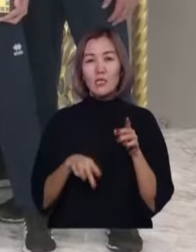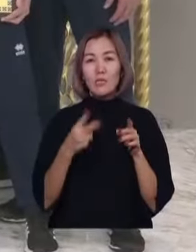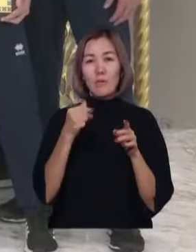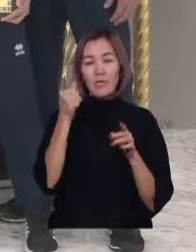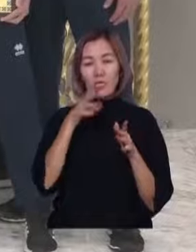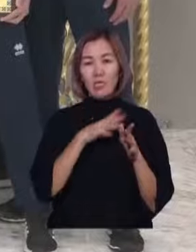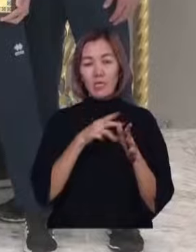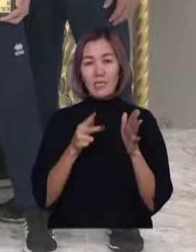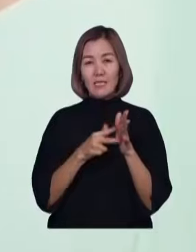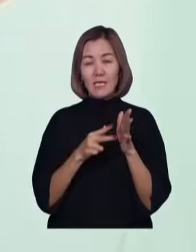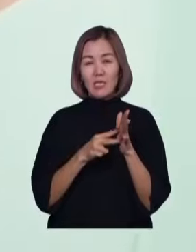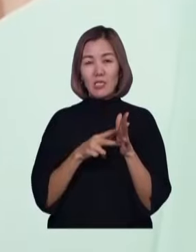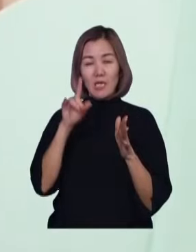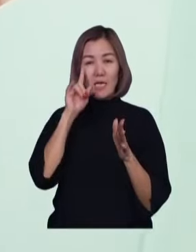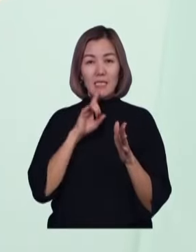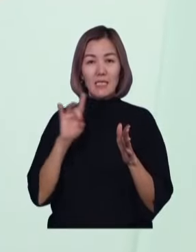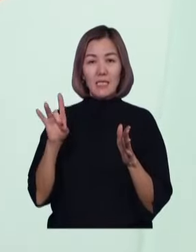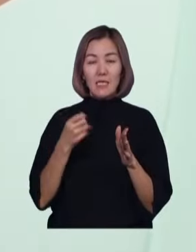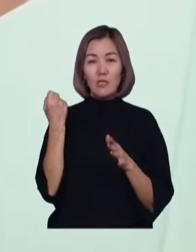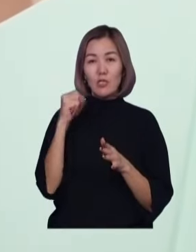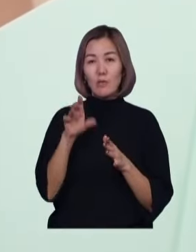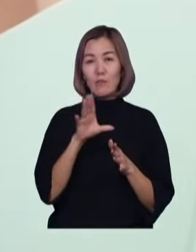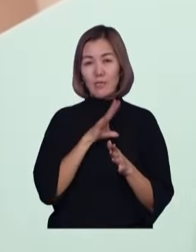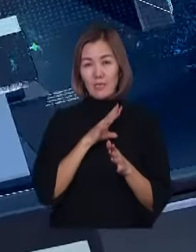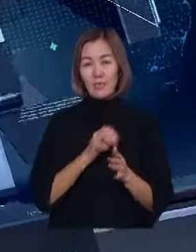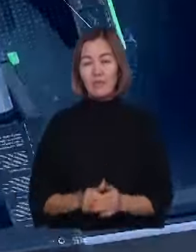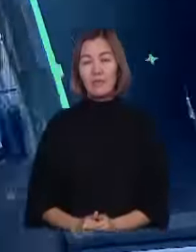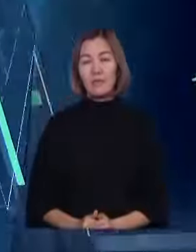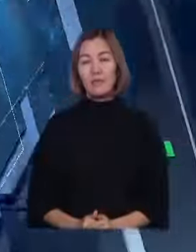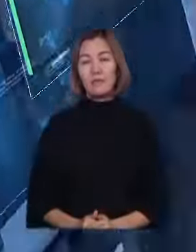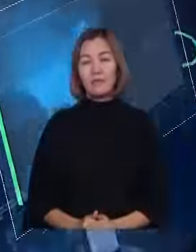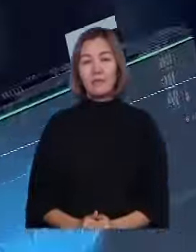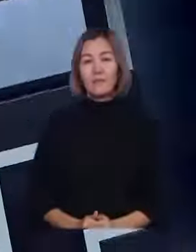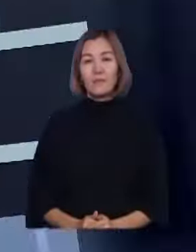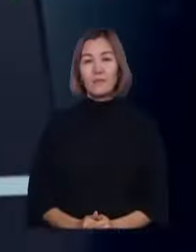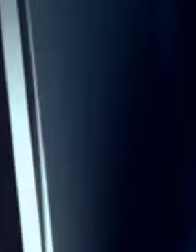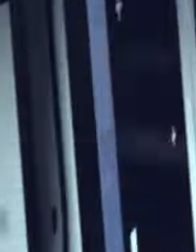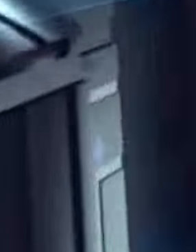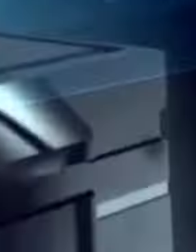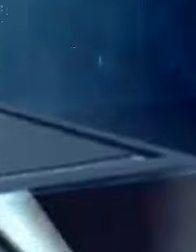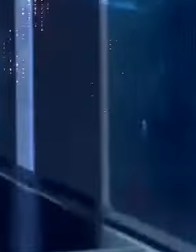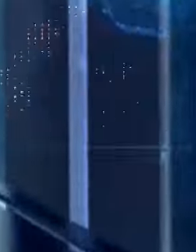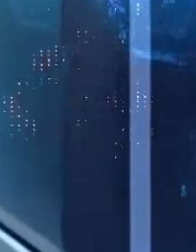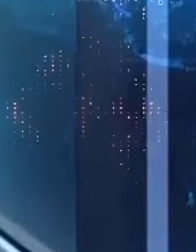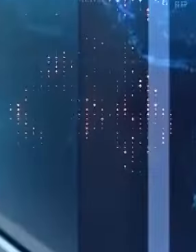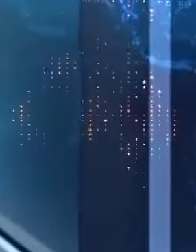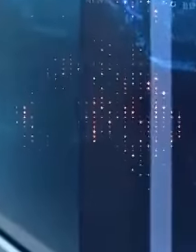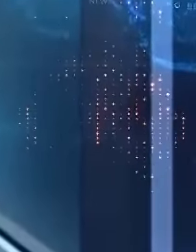жылы 8-ші мәрте Қазақстан жеңімпазы атанған еді. Жарқын Нұрланұлы, Қайрат Қазтұрғанов, Жетісу